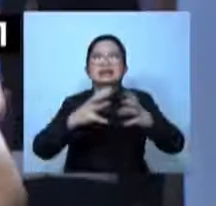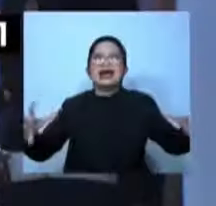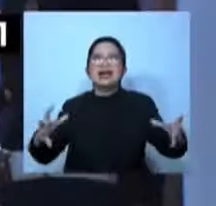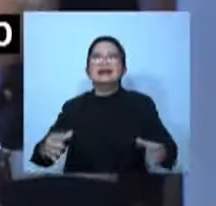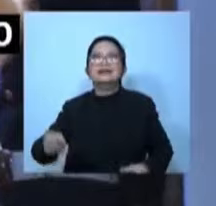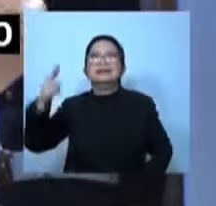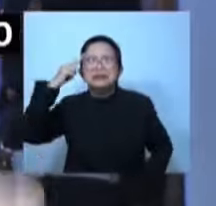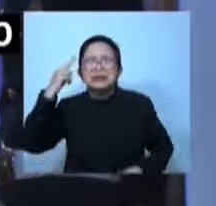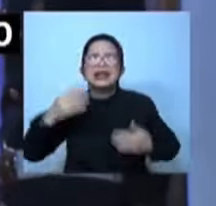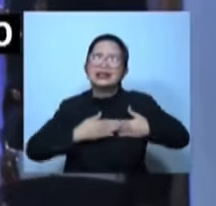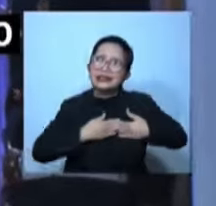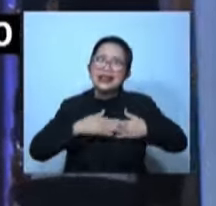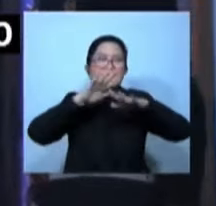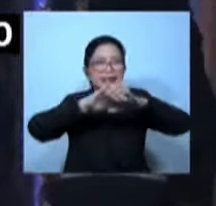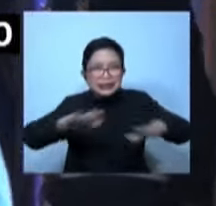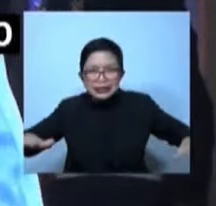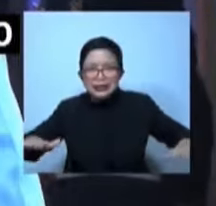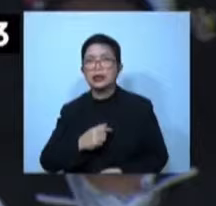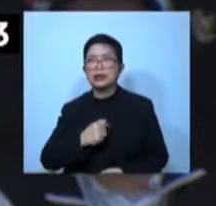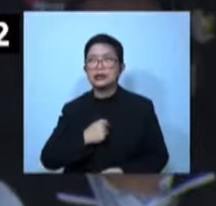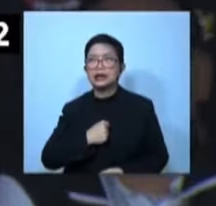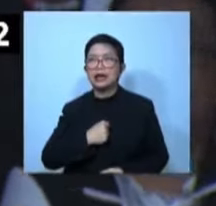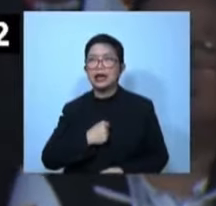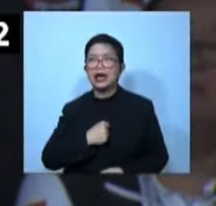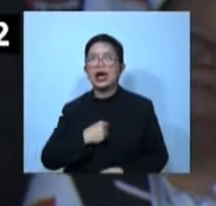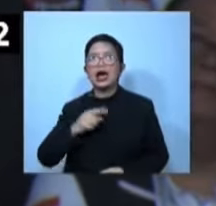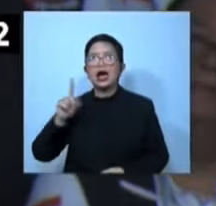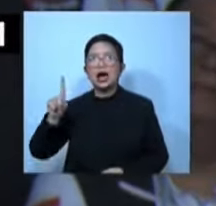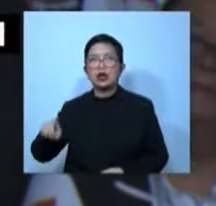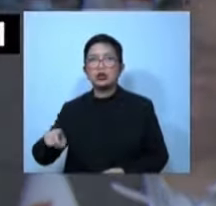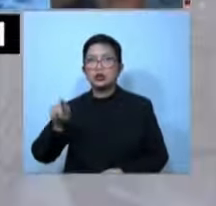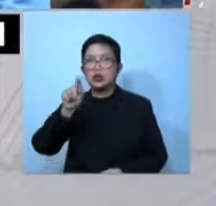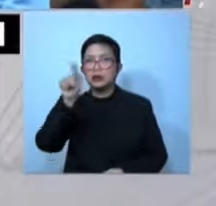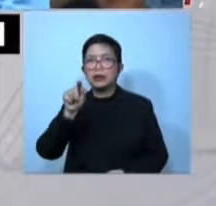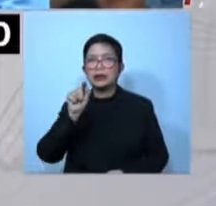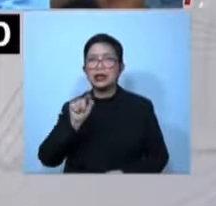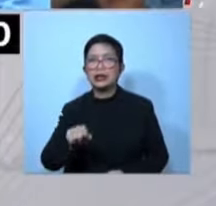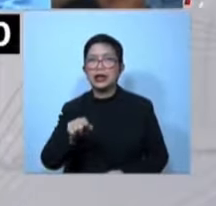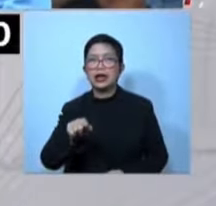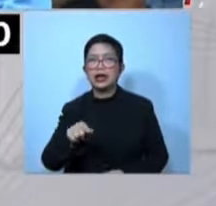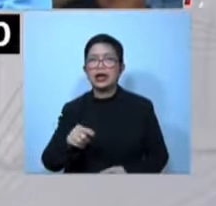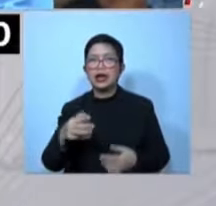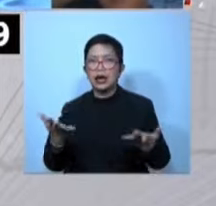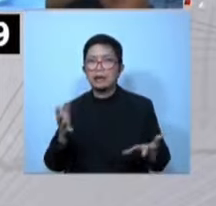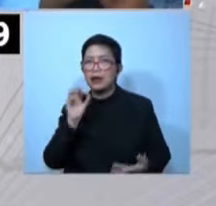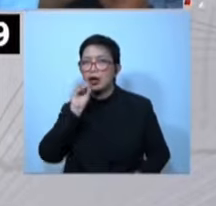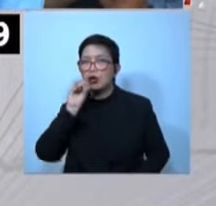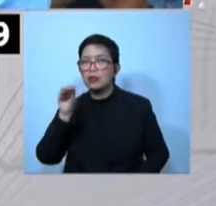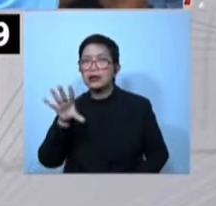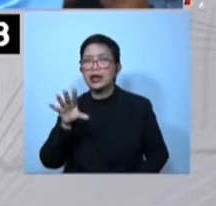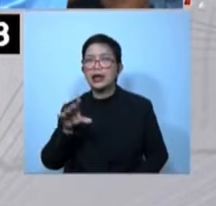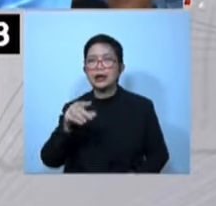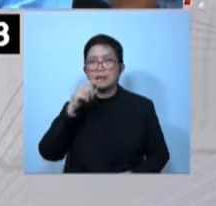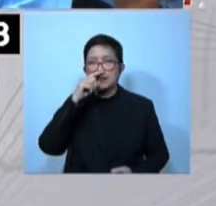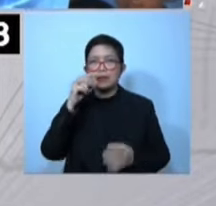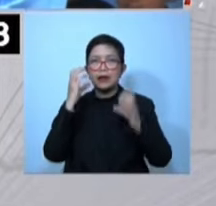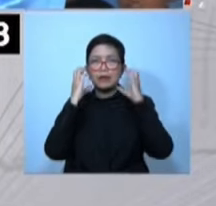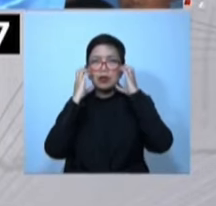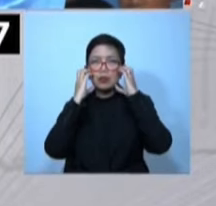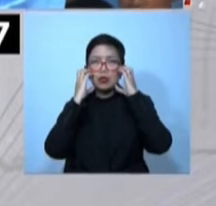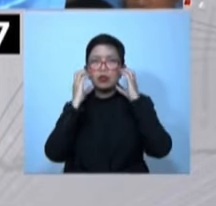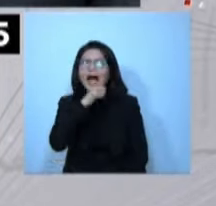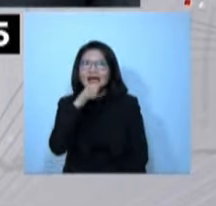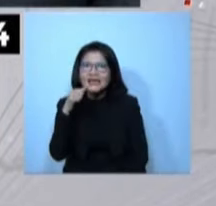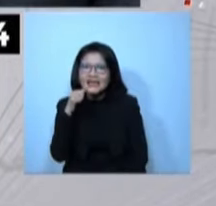ini pertahanan keamanan hubungan internasional dan geopolitik merupakan tema yang akan dibahas dalam